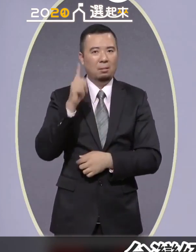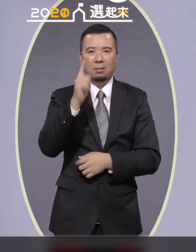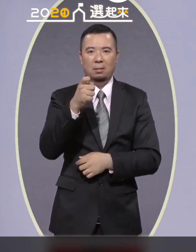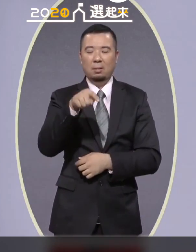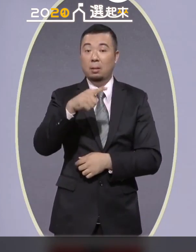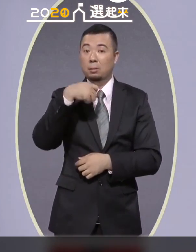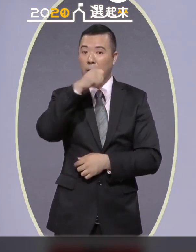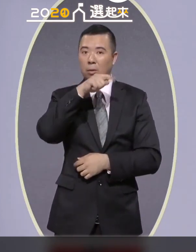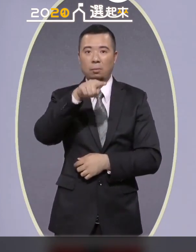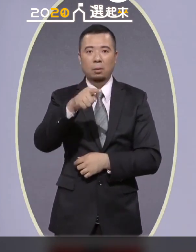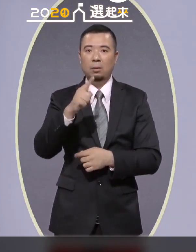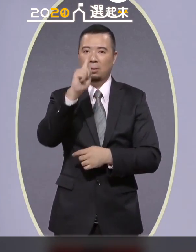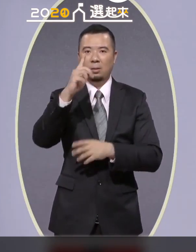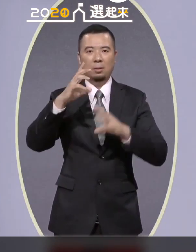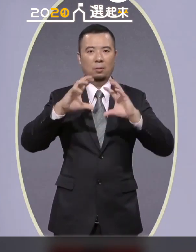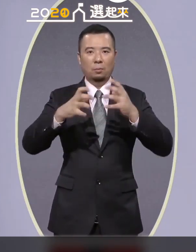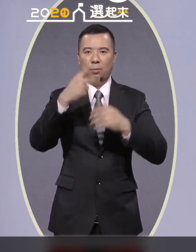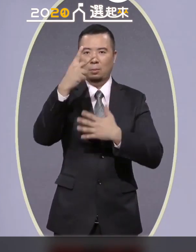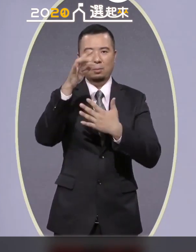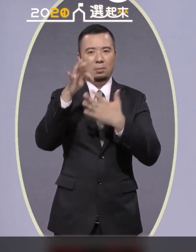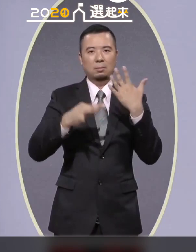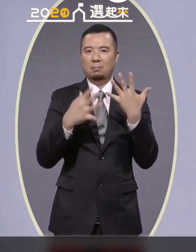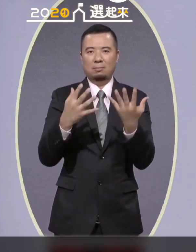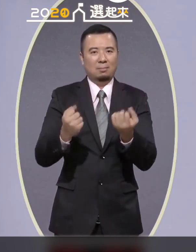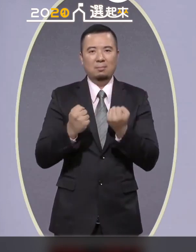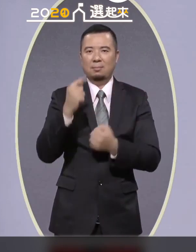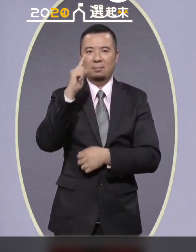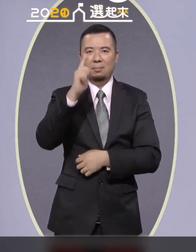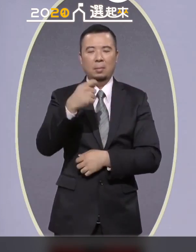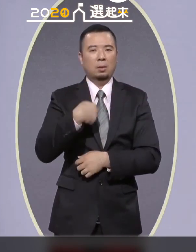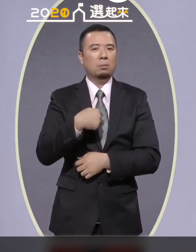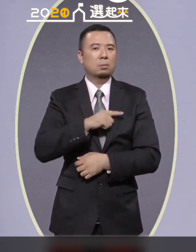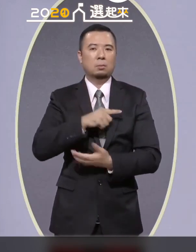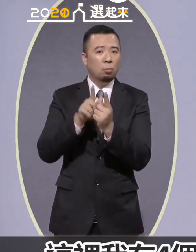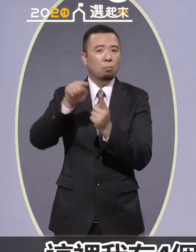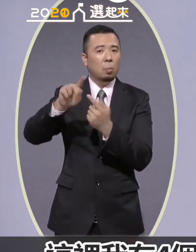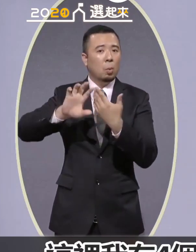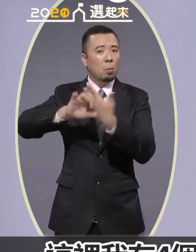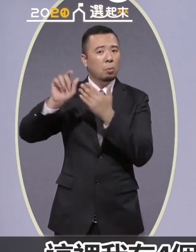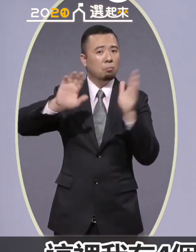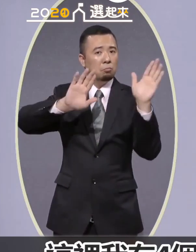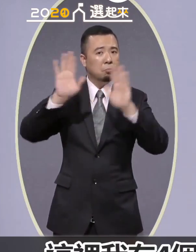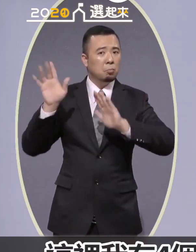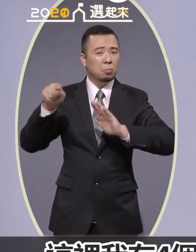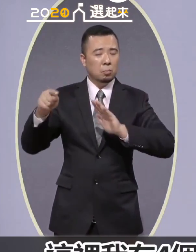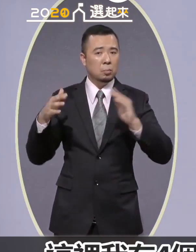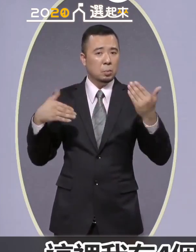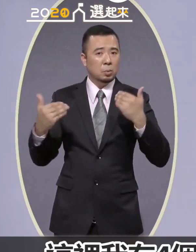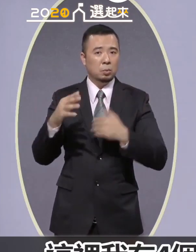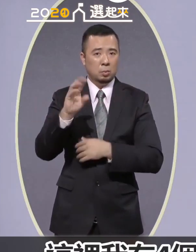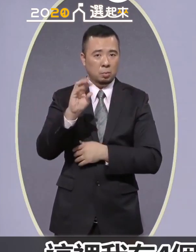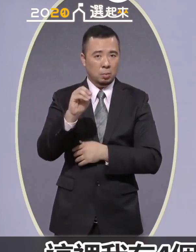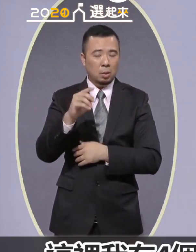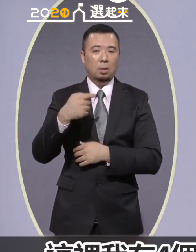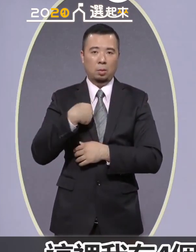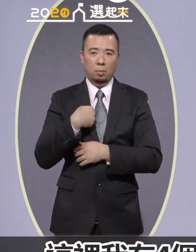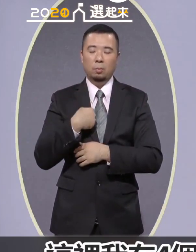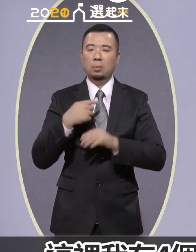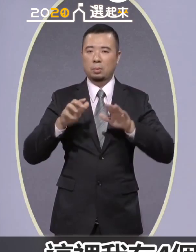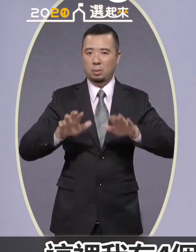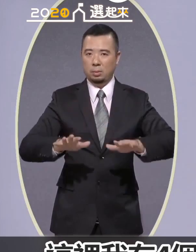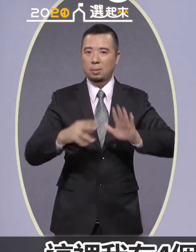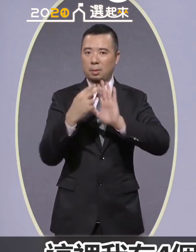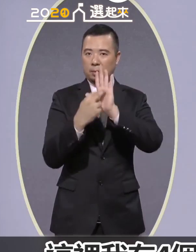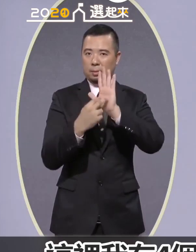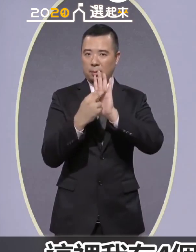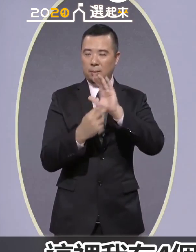制，这一点我的立场比谁都还要清楚。这里我有四个认知，要请